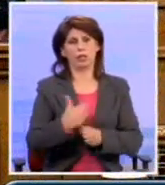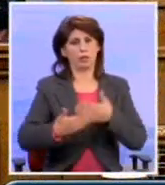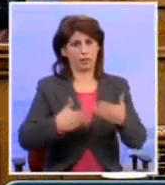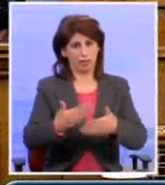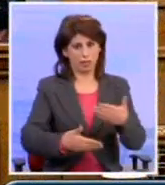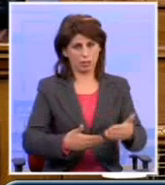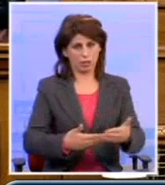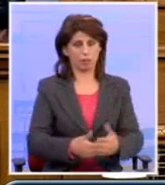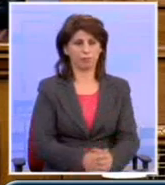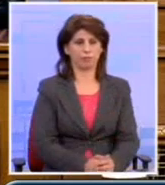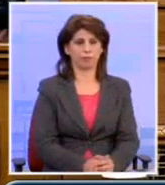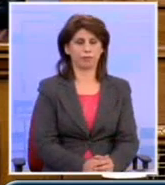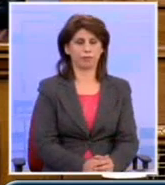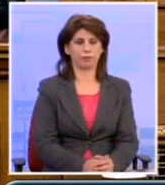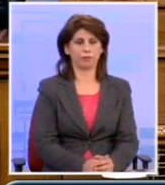διαδικασία που